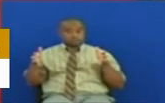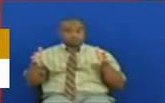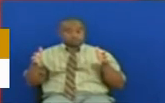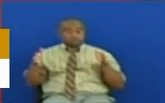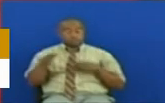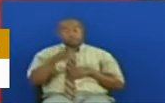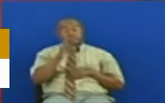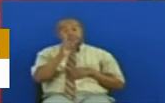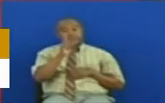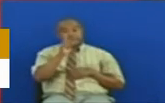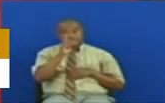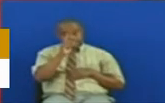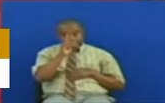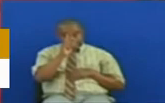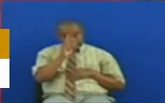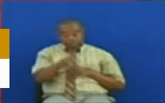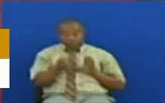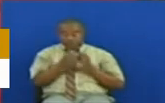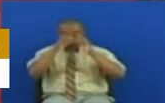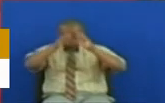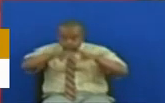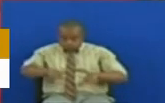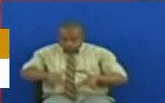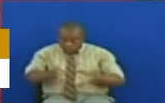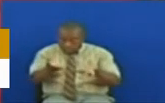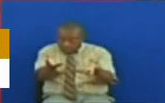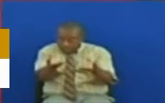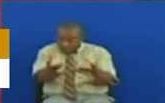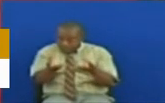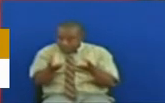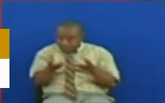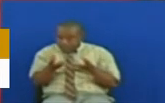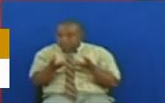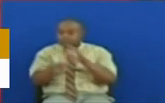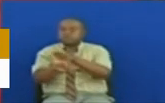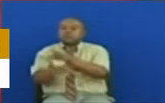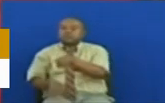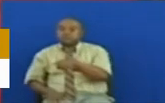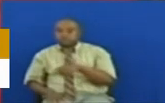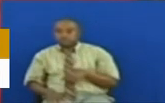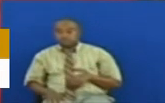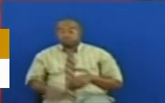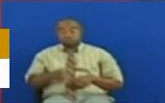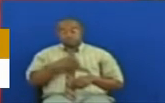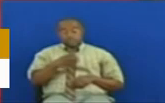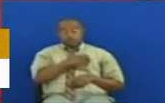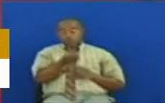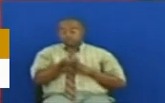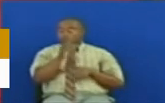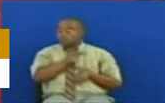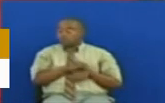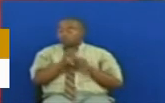ya kuvutia wale samaki ambao wataweza kukamatwa kirahisi. Sasa waziri na wataalamu wake waweze kutuwekea